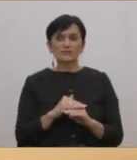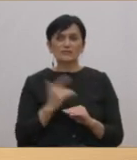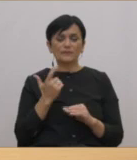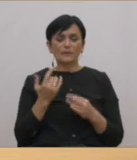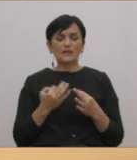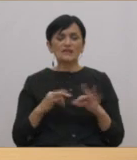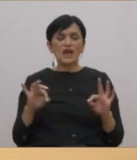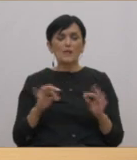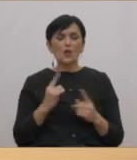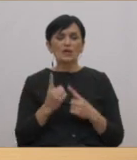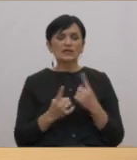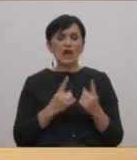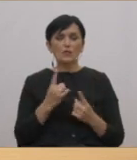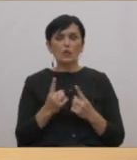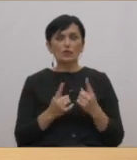დემოკრატიული რეფორმები,